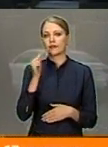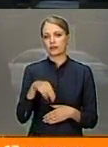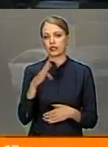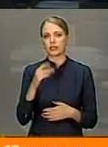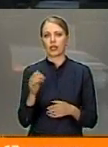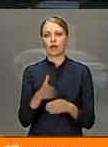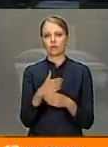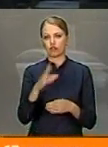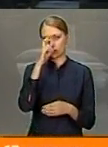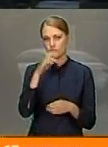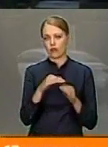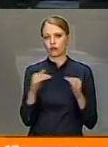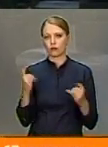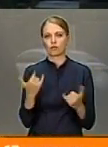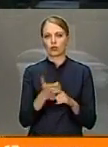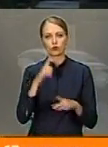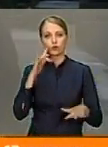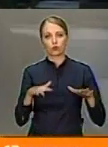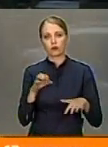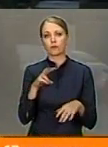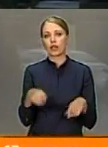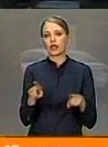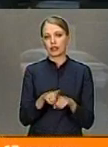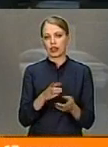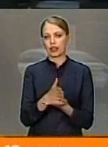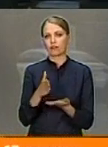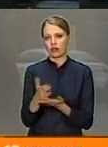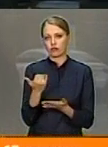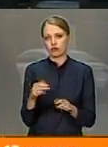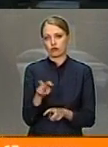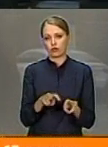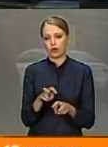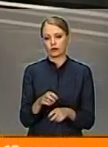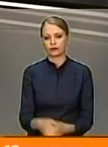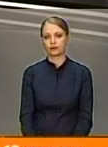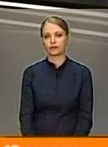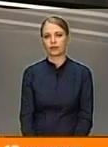на міждержавному рівні наразі доволі сумнівне, але таких варіантів шукають. Віто.